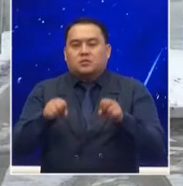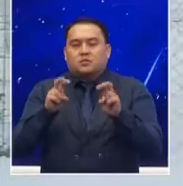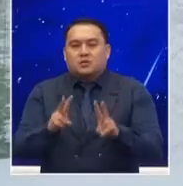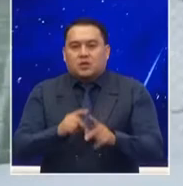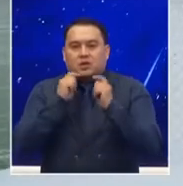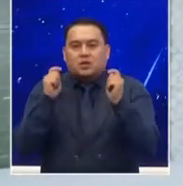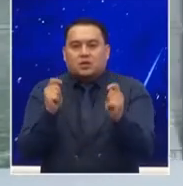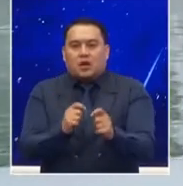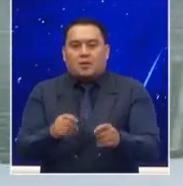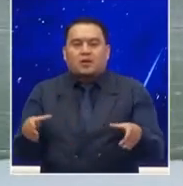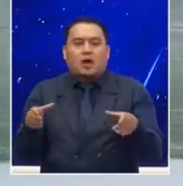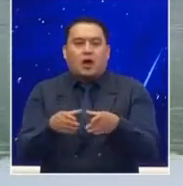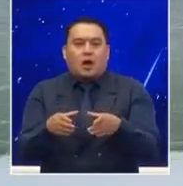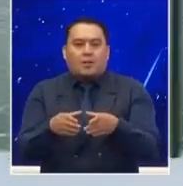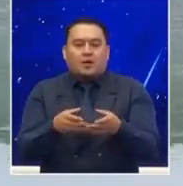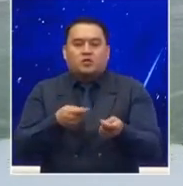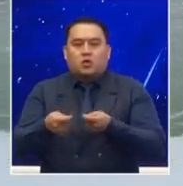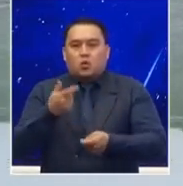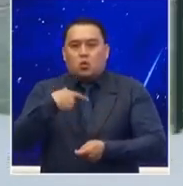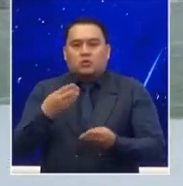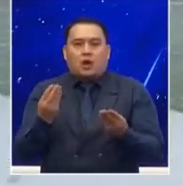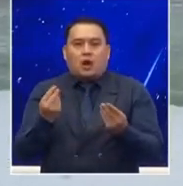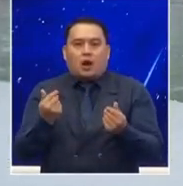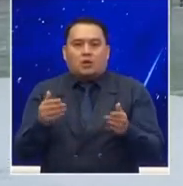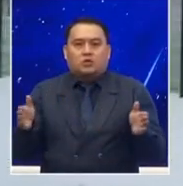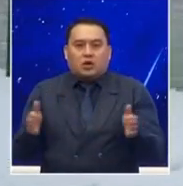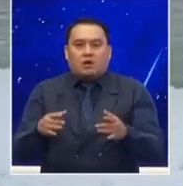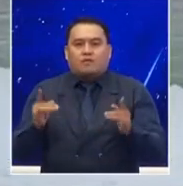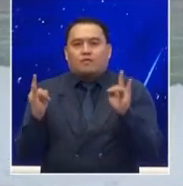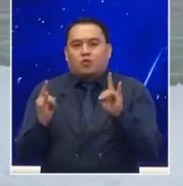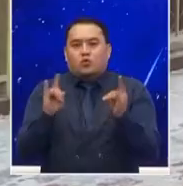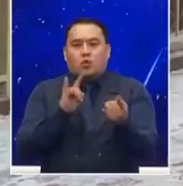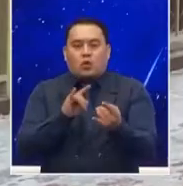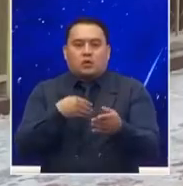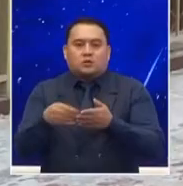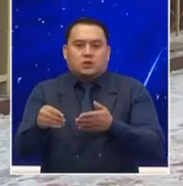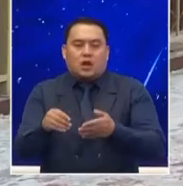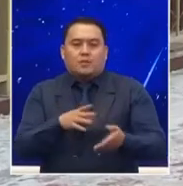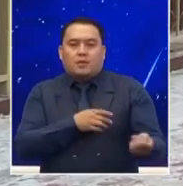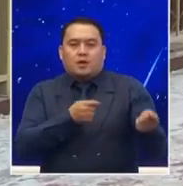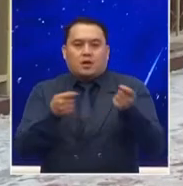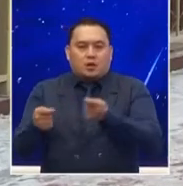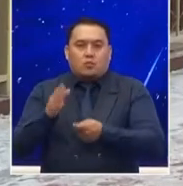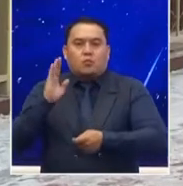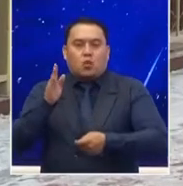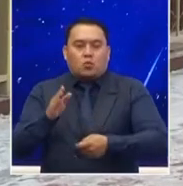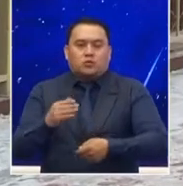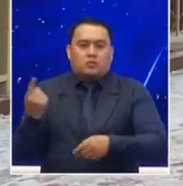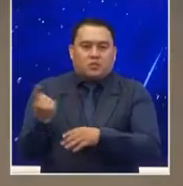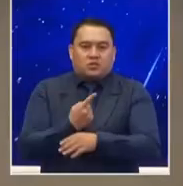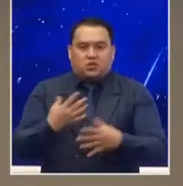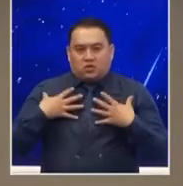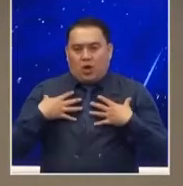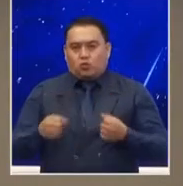сыйға тартқан жоқ. Құрылыс компаниясы башысы өз қаражатына шағын футбол алаңын салып берді. Ондағысы келешек дәрігерлер алдымен өз